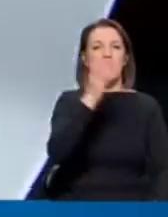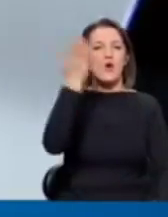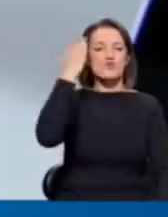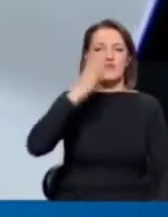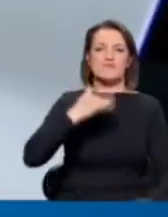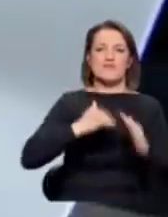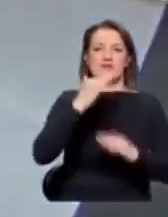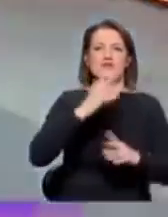ödediği faturalarda